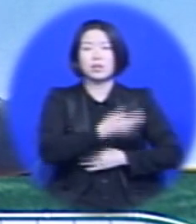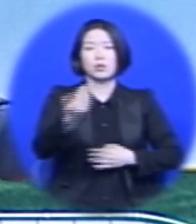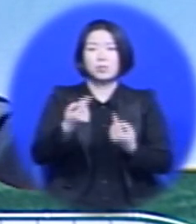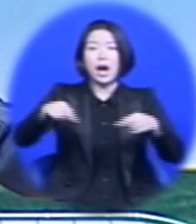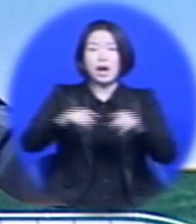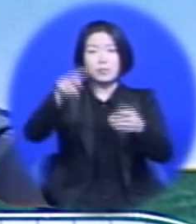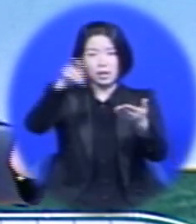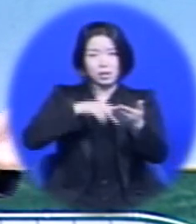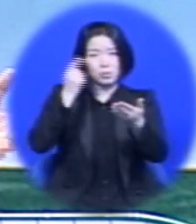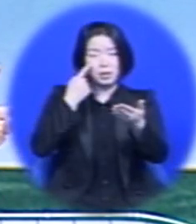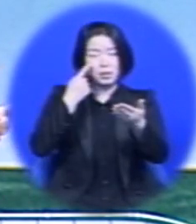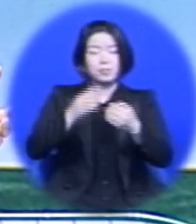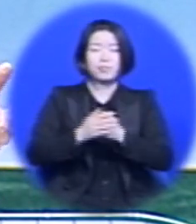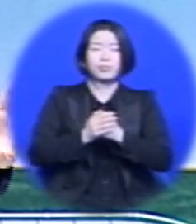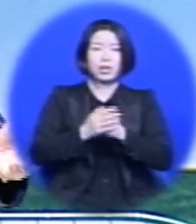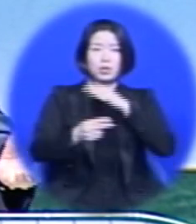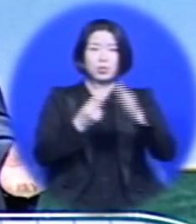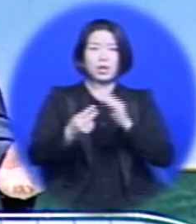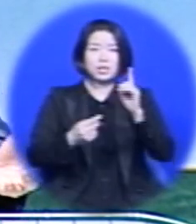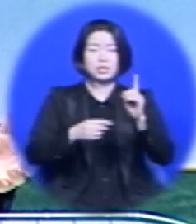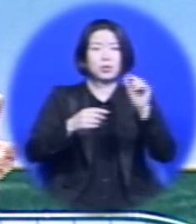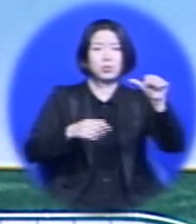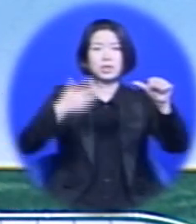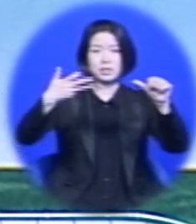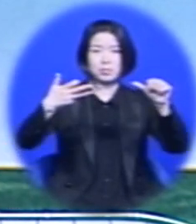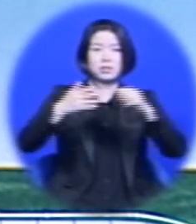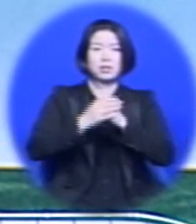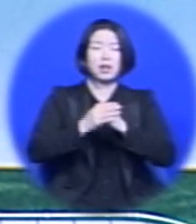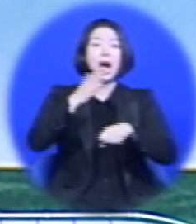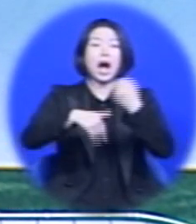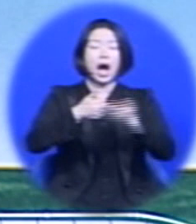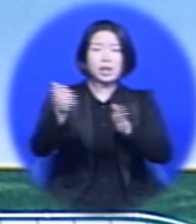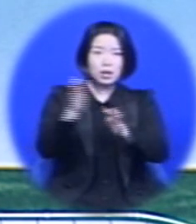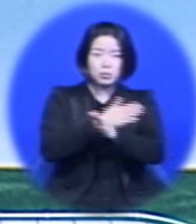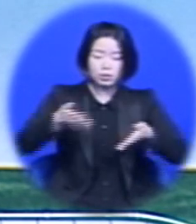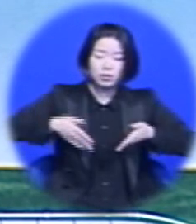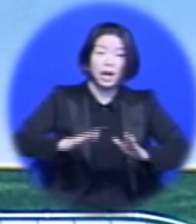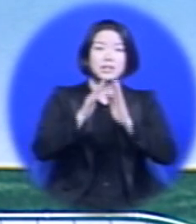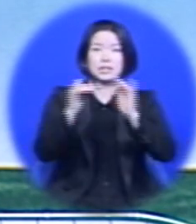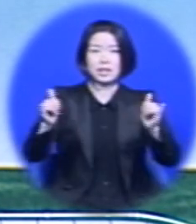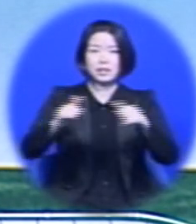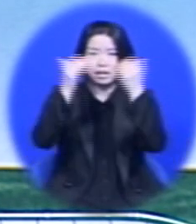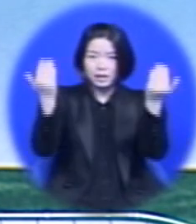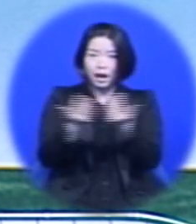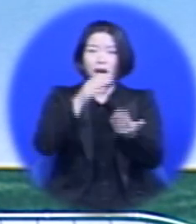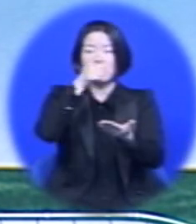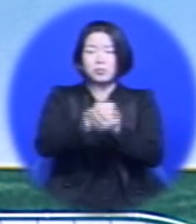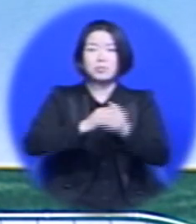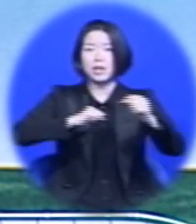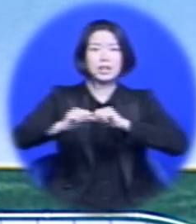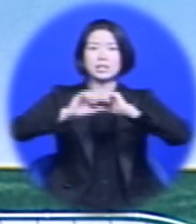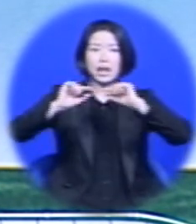읽어 보십시다 요한일서 5장 18절 말씀입니다 하나님께로부터 난 자는 다 범죄하지